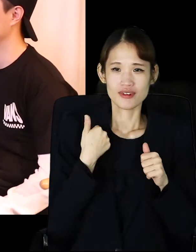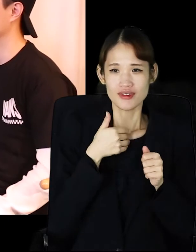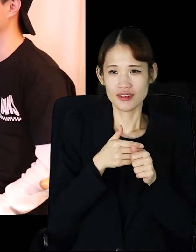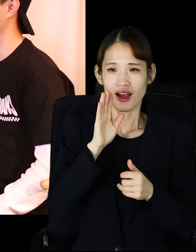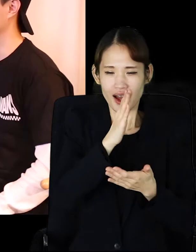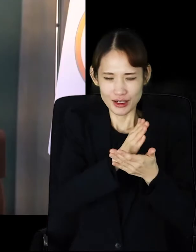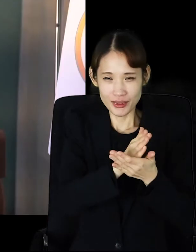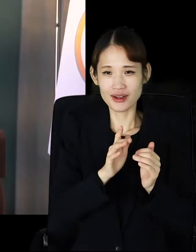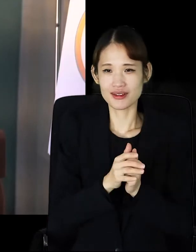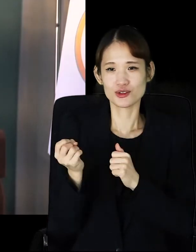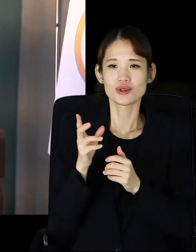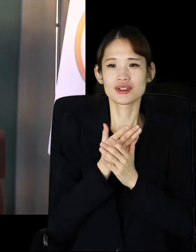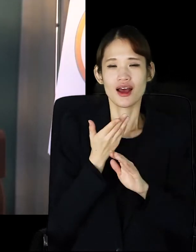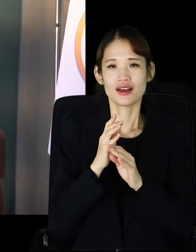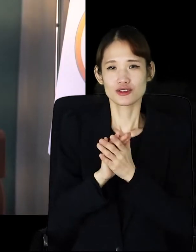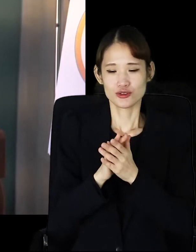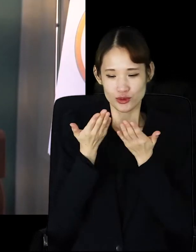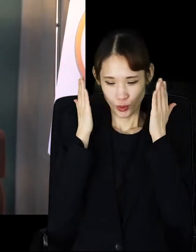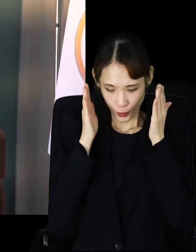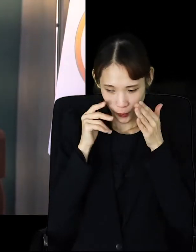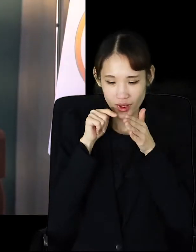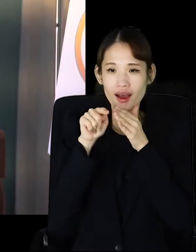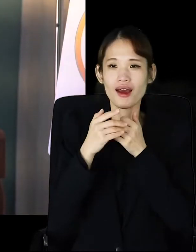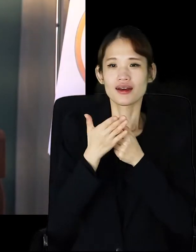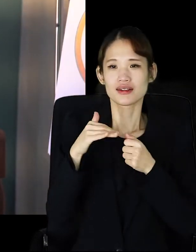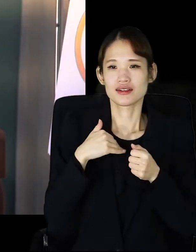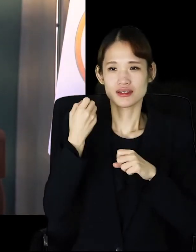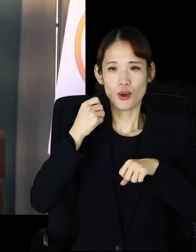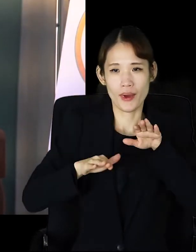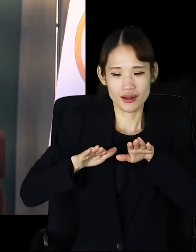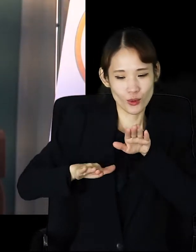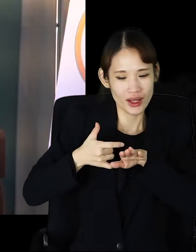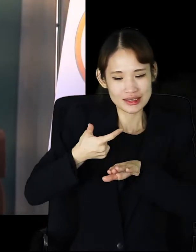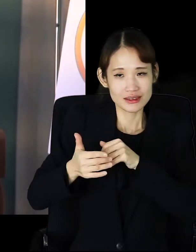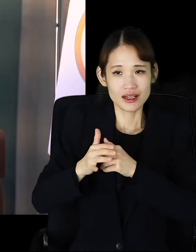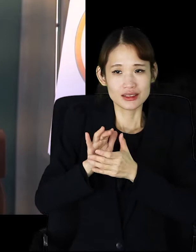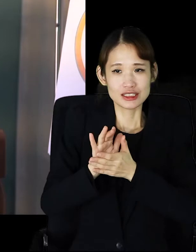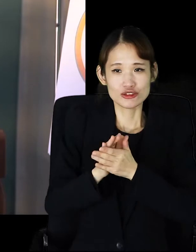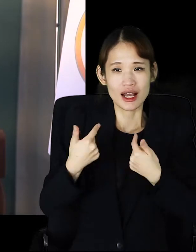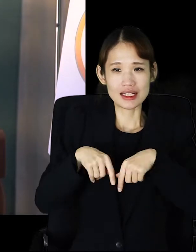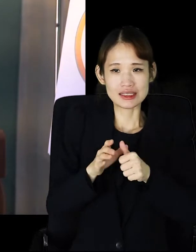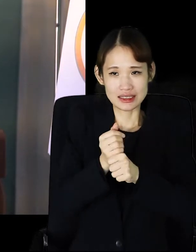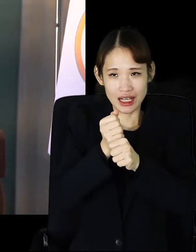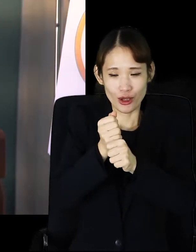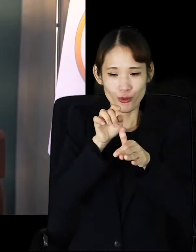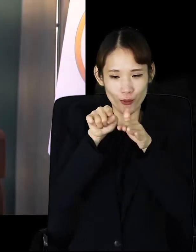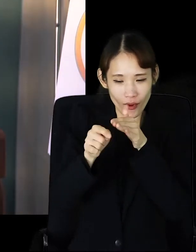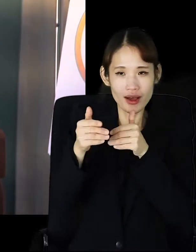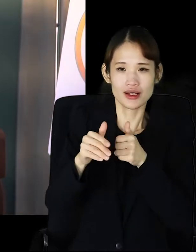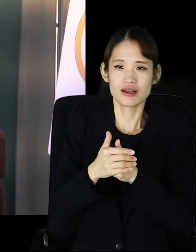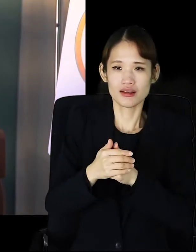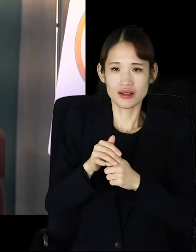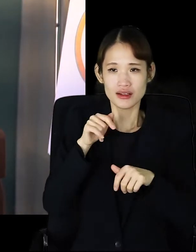막 하지 마 이러고 또 다른 친구는 독서실 같이 다녔는데 제가 이게 발소리가 좀 크니까 항상 친구를 잡고 들어가요. 조용히 가려고